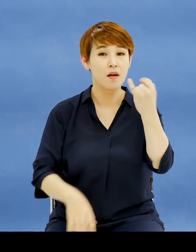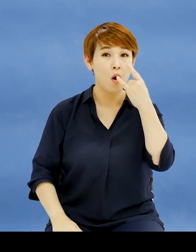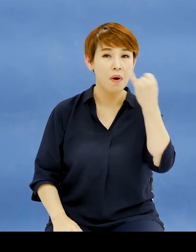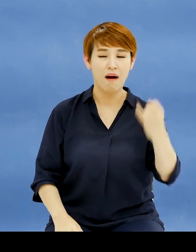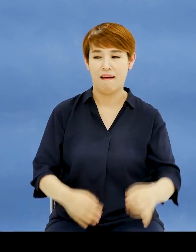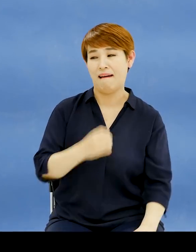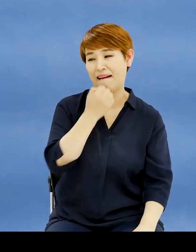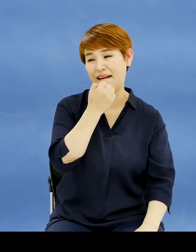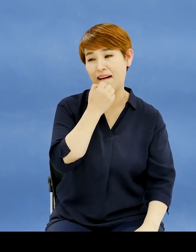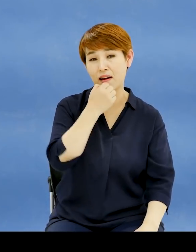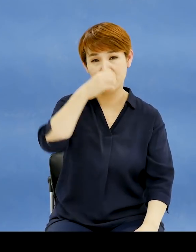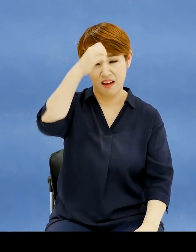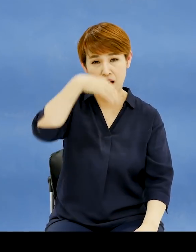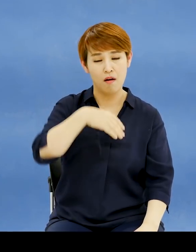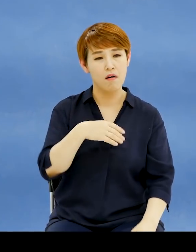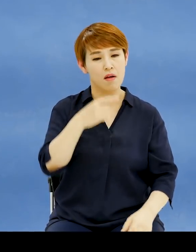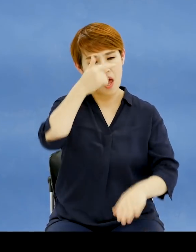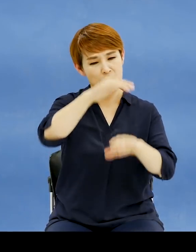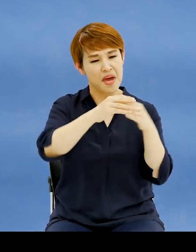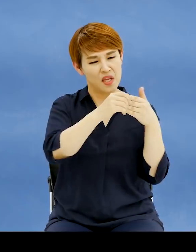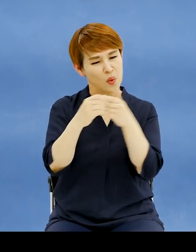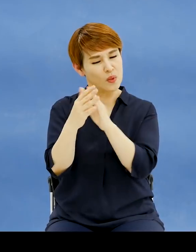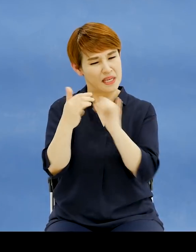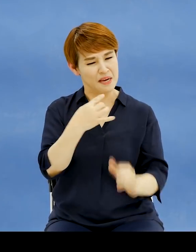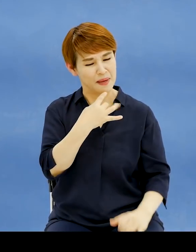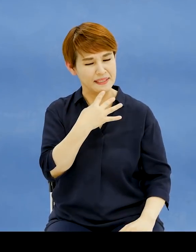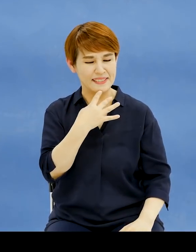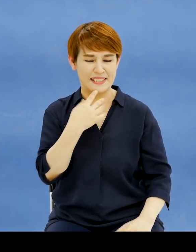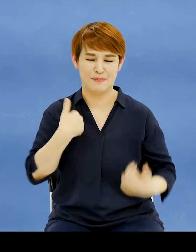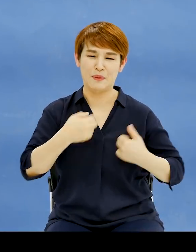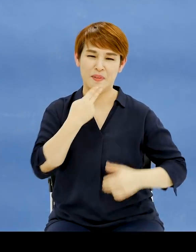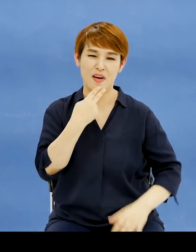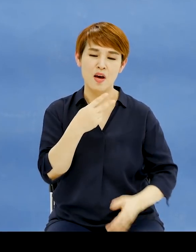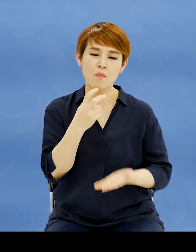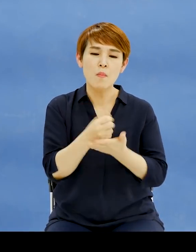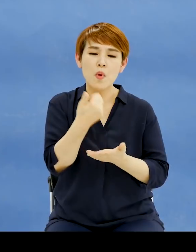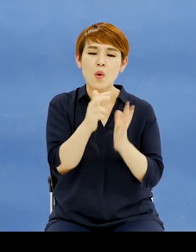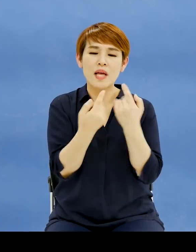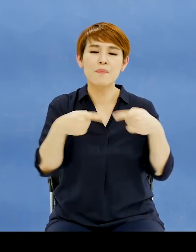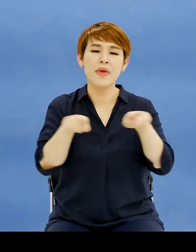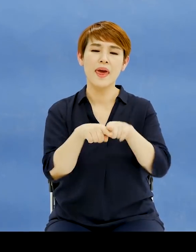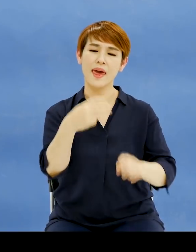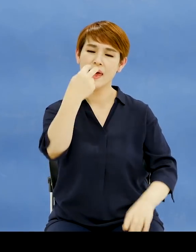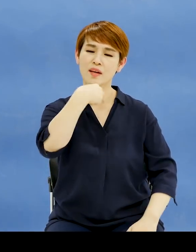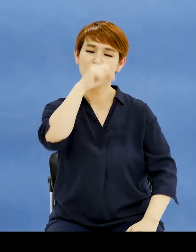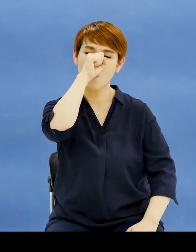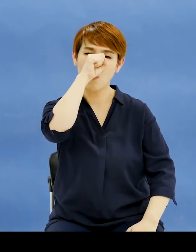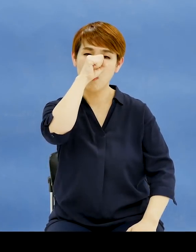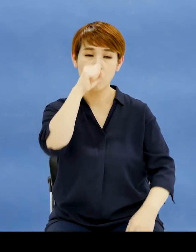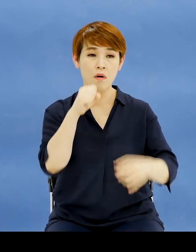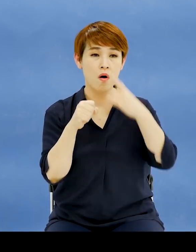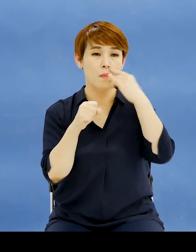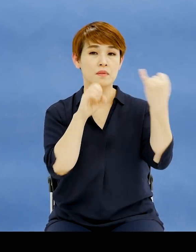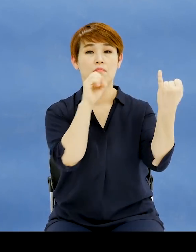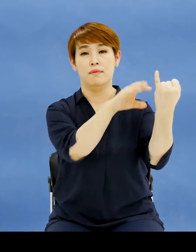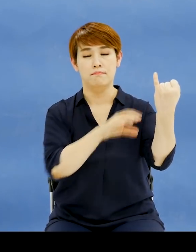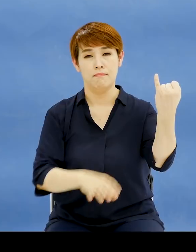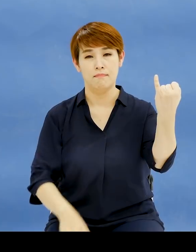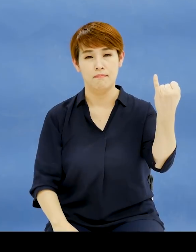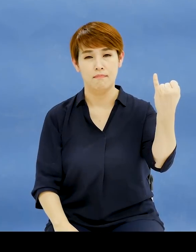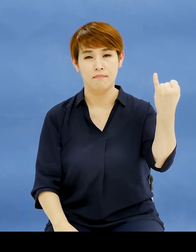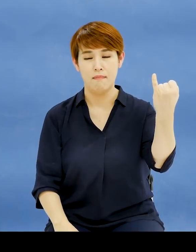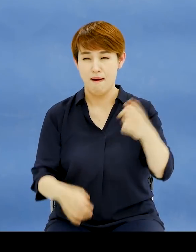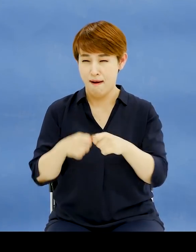그냥 웃으셨어요. 네. 근데 엄마 예배 인도자만 하면 너 재미없을 것 같아. 변호사 같은 걸 같이 하면 좋겠어. 이런 얘기를 했어요,